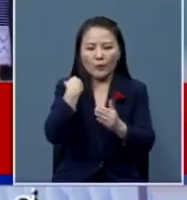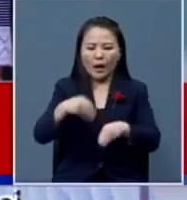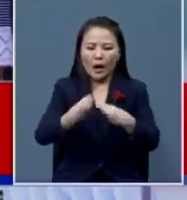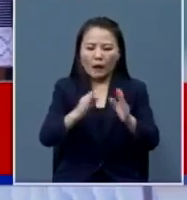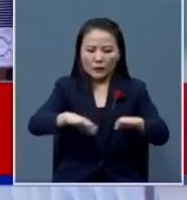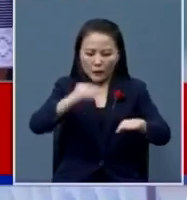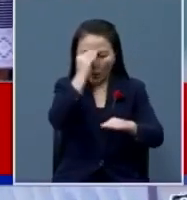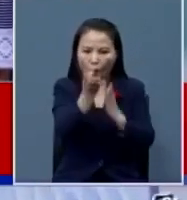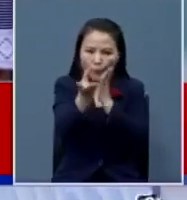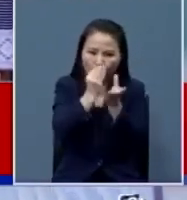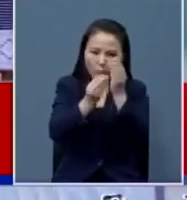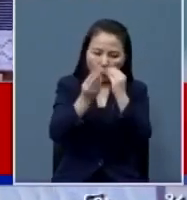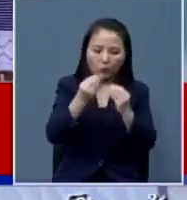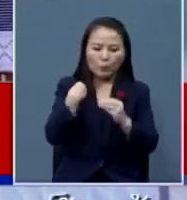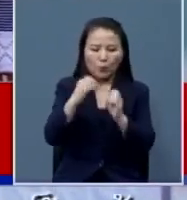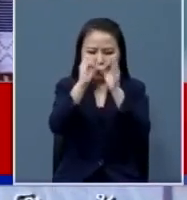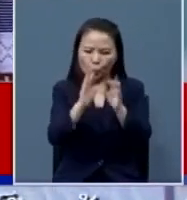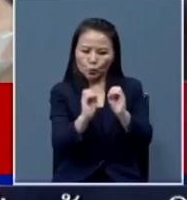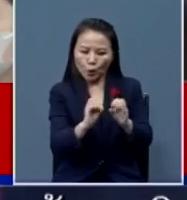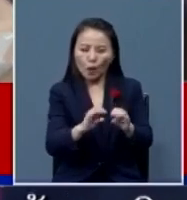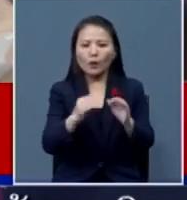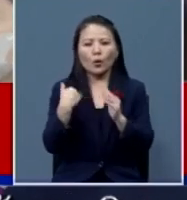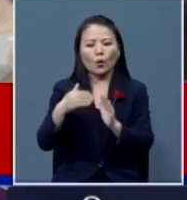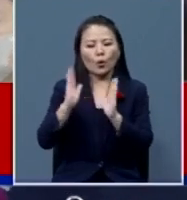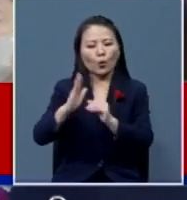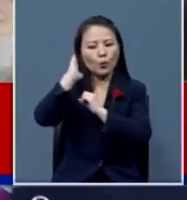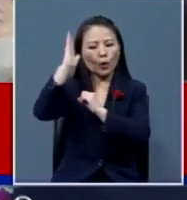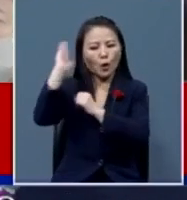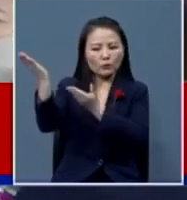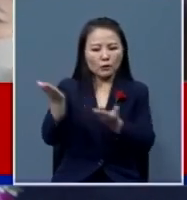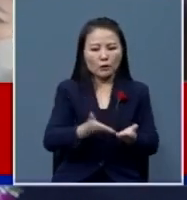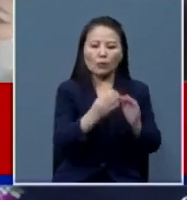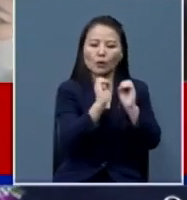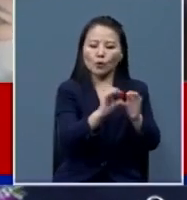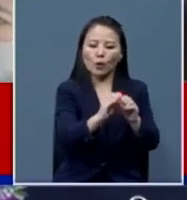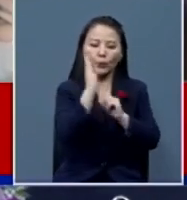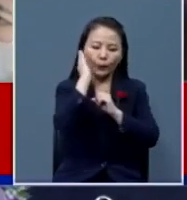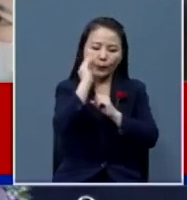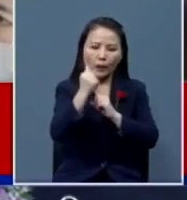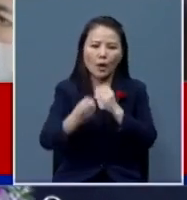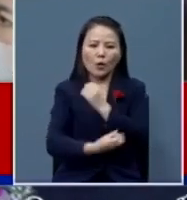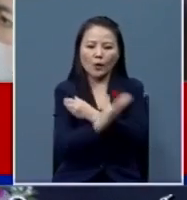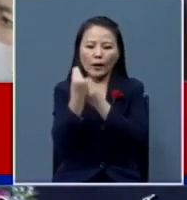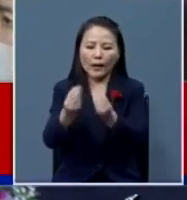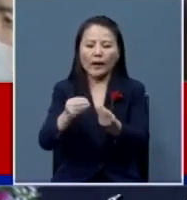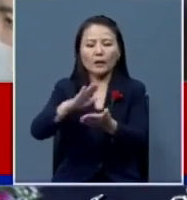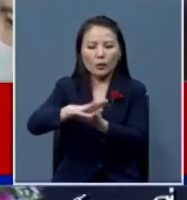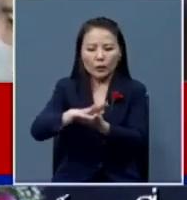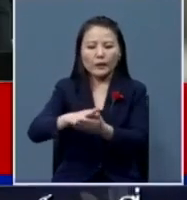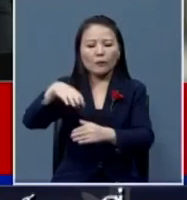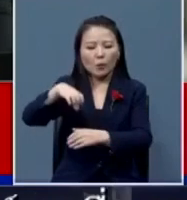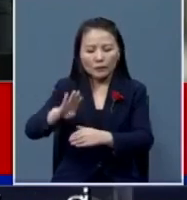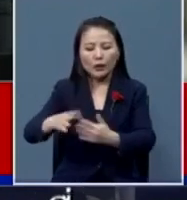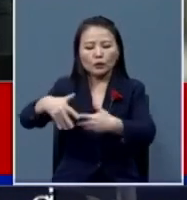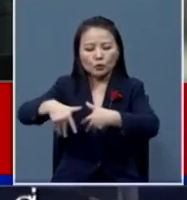ศักยภาพในการจัดการเรียนการสอนของครูหรือวิทยากรจากภายนอกโรงเรียนและเปิดโอกาสให้สถานศึกษาสถานประกอบ